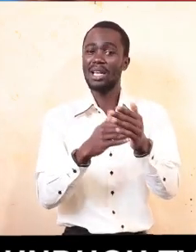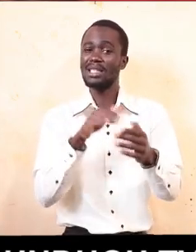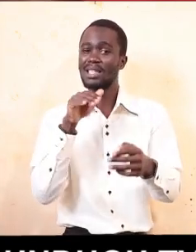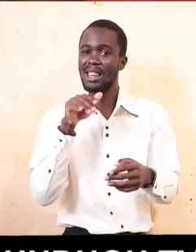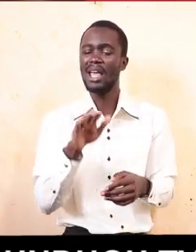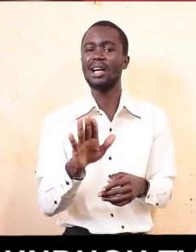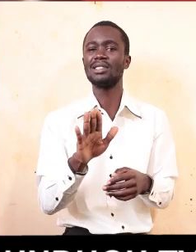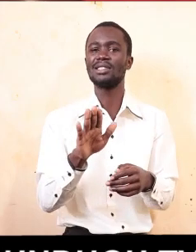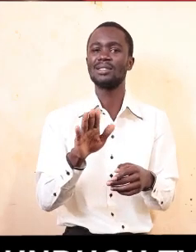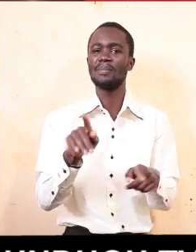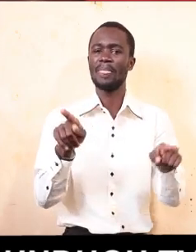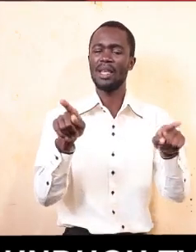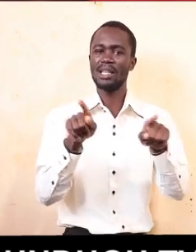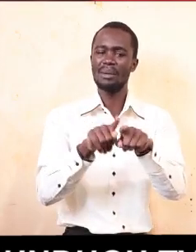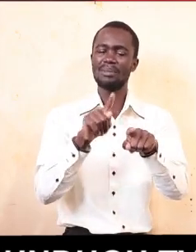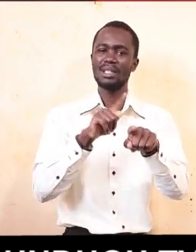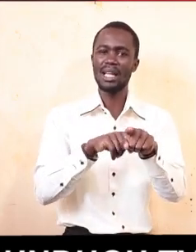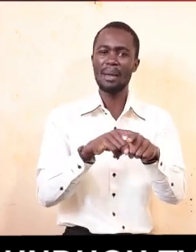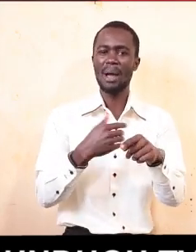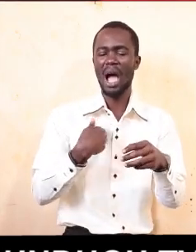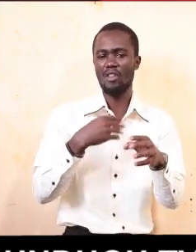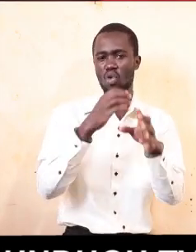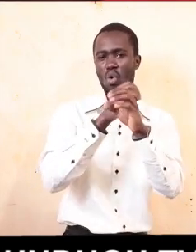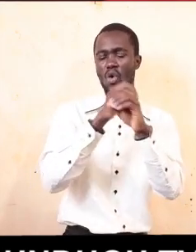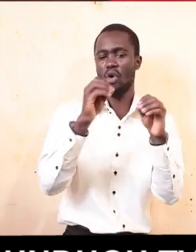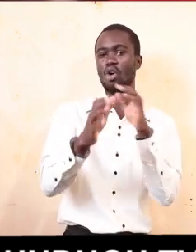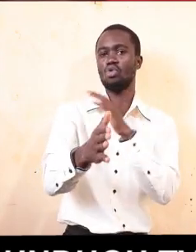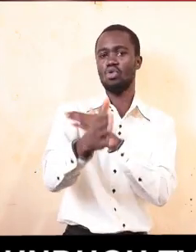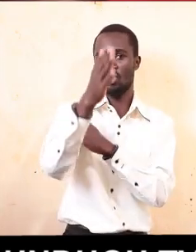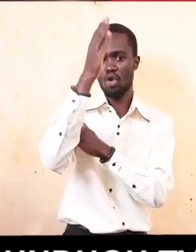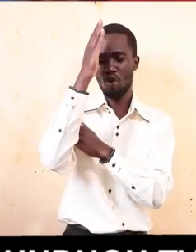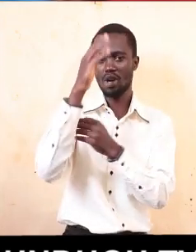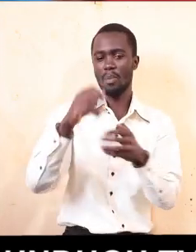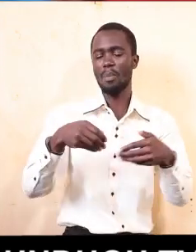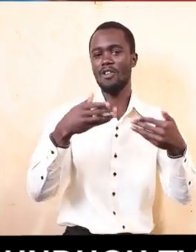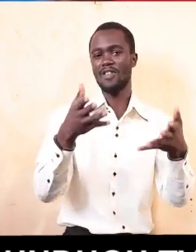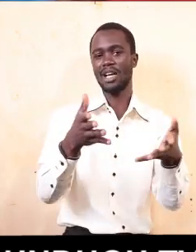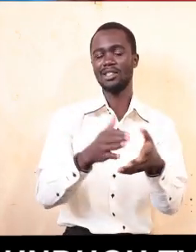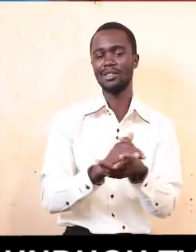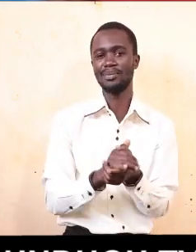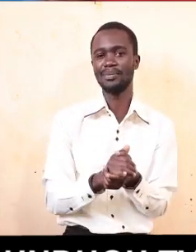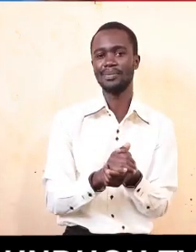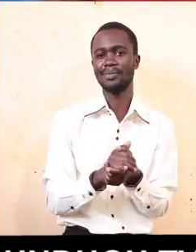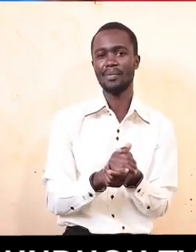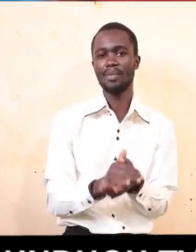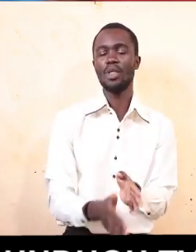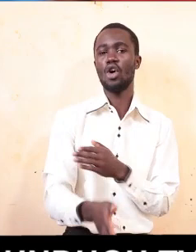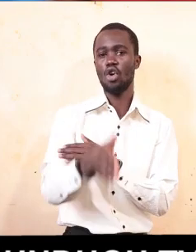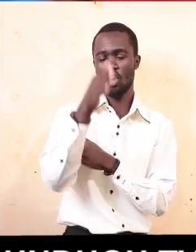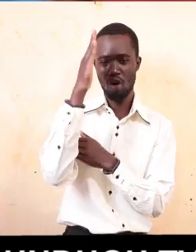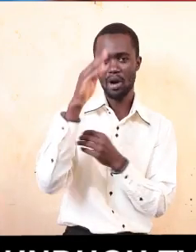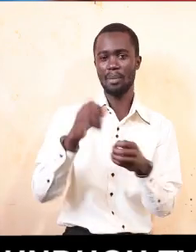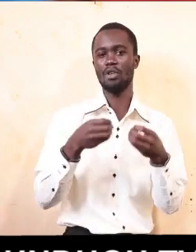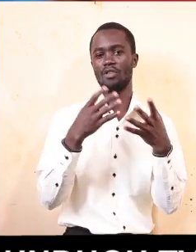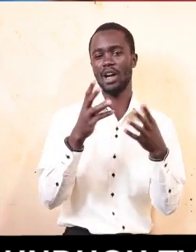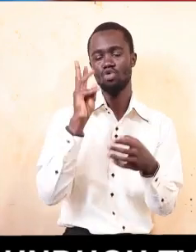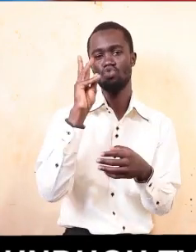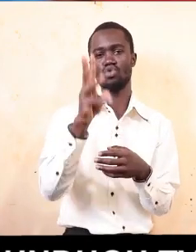katika kufungukiwa kwao, Mungu ataprovide. Mungu ataprovide